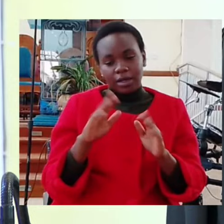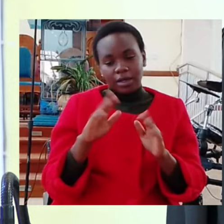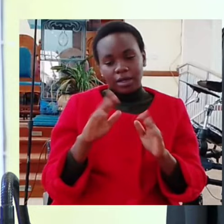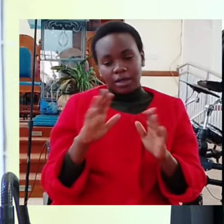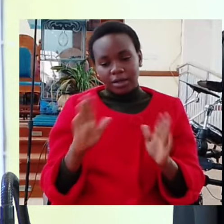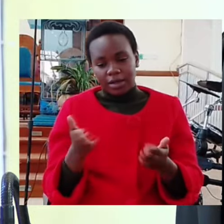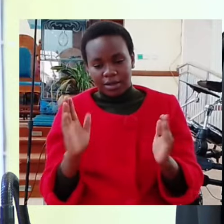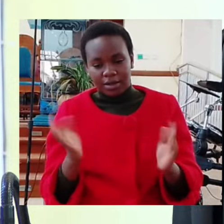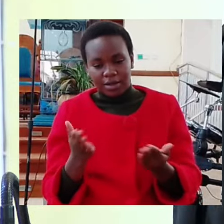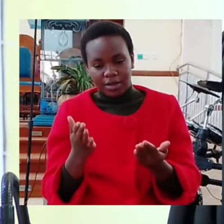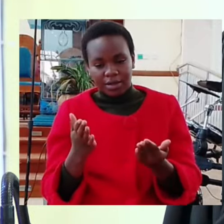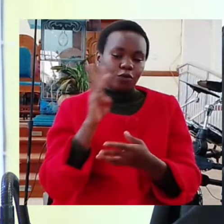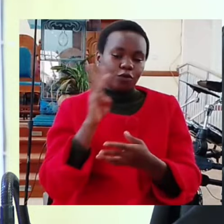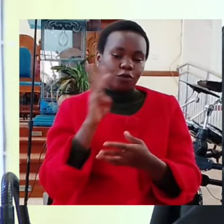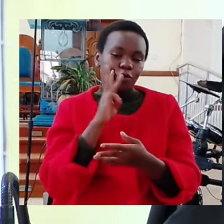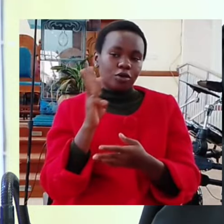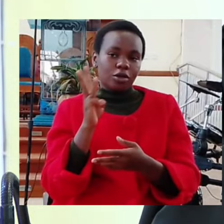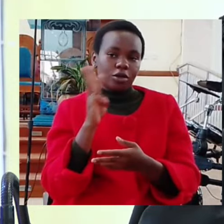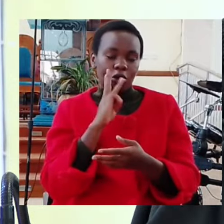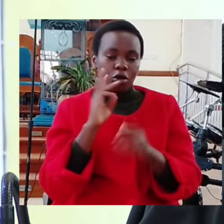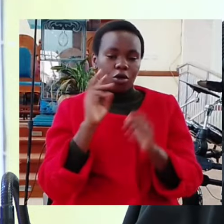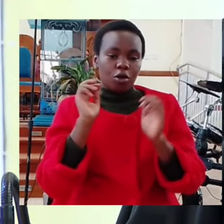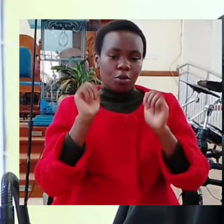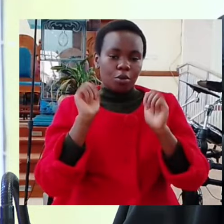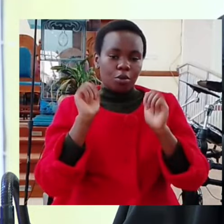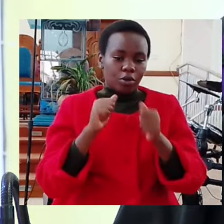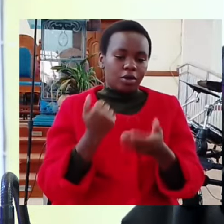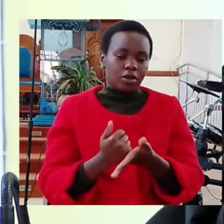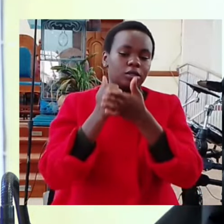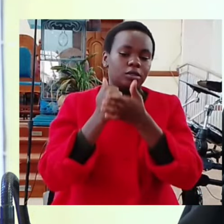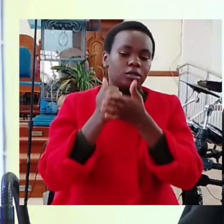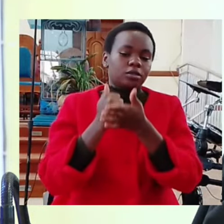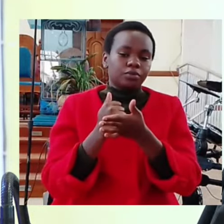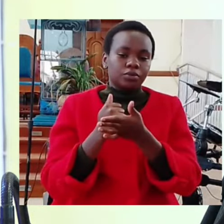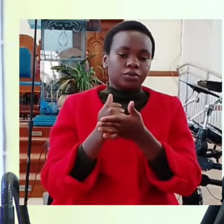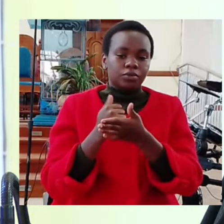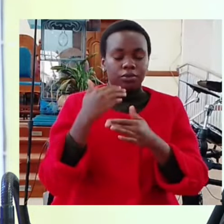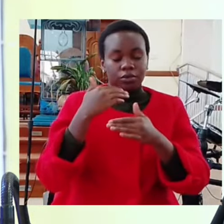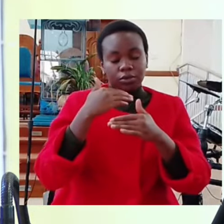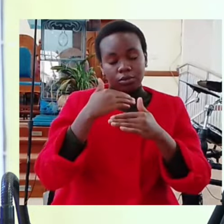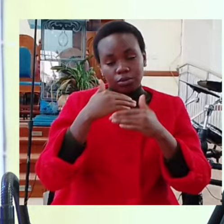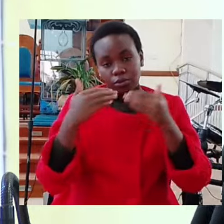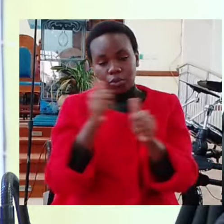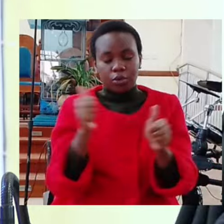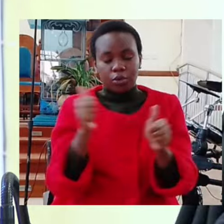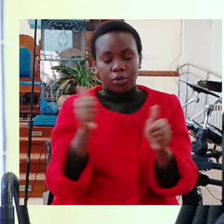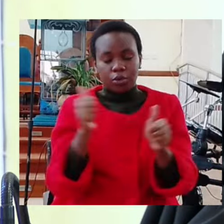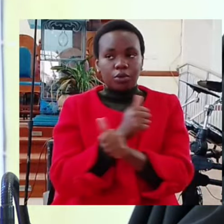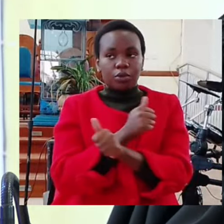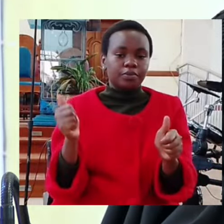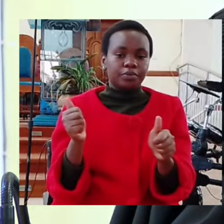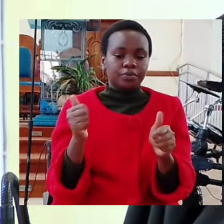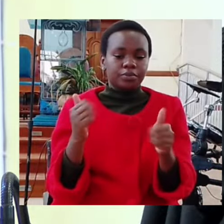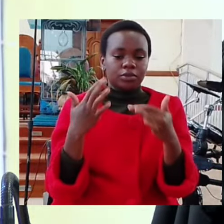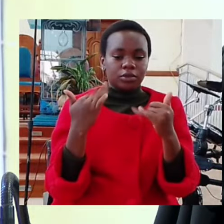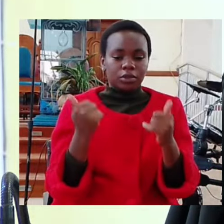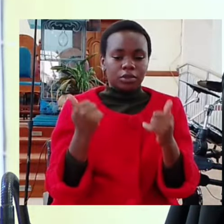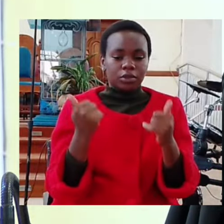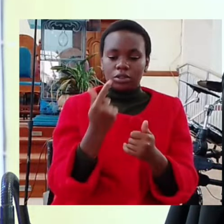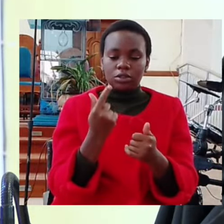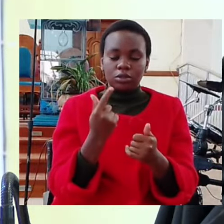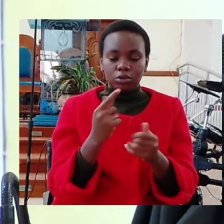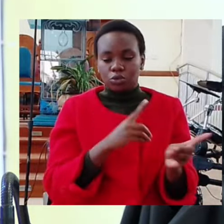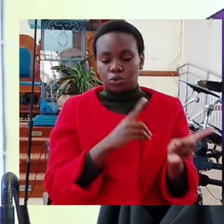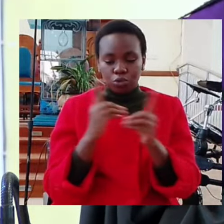ya hagire mae. Nigeza magata idhani ya hamwe. Mwakoshi yoga akika. Mwadhani ya gosho. Na noguwa toguweka. Atikiro